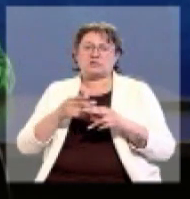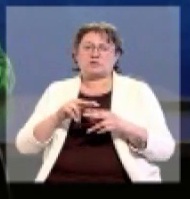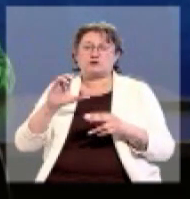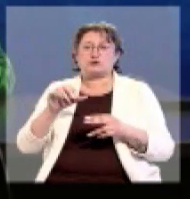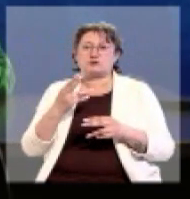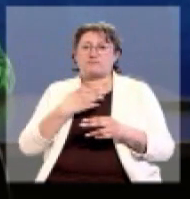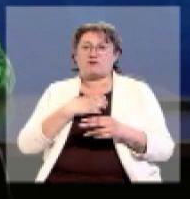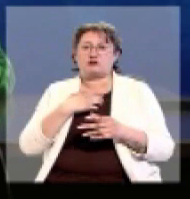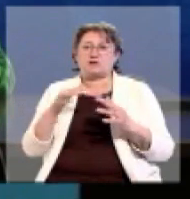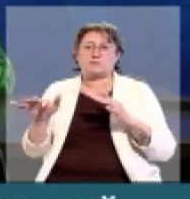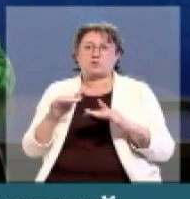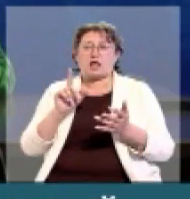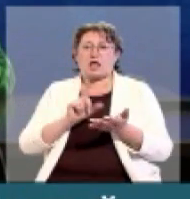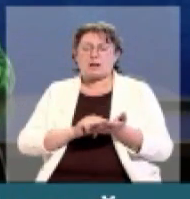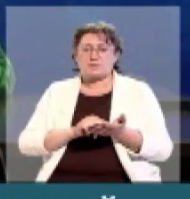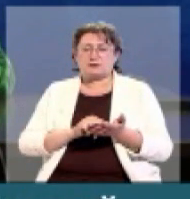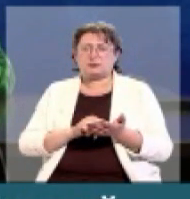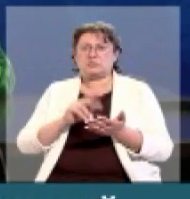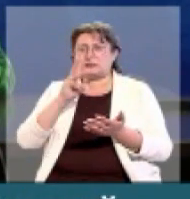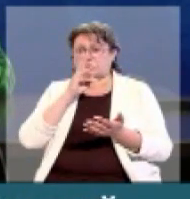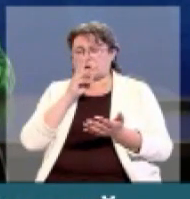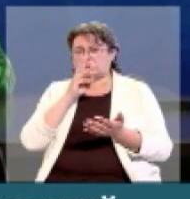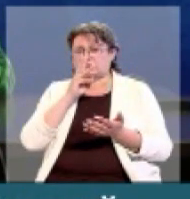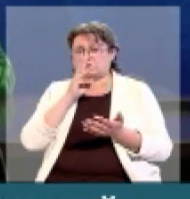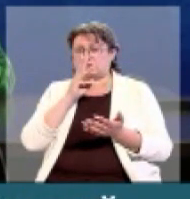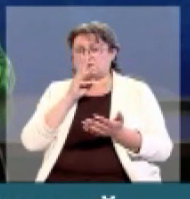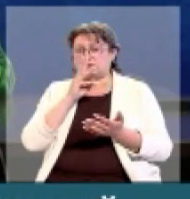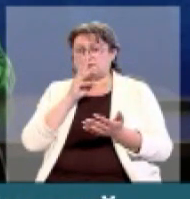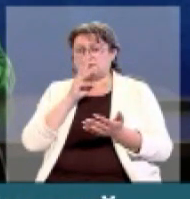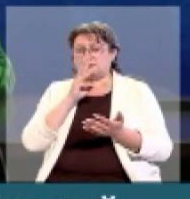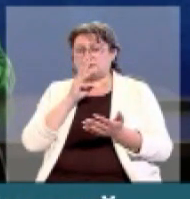социально значимая категория, алименты, заработная плата,